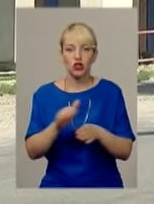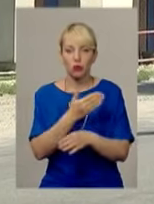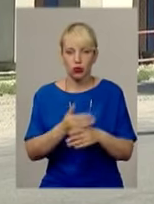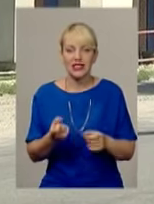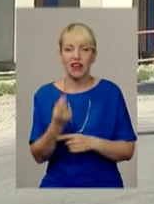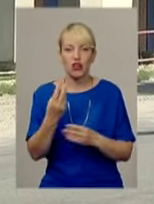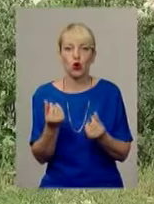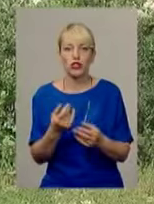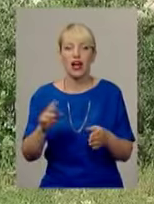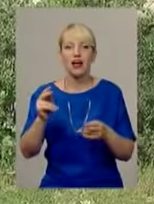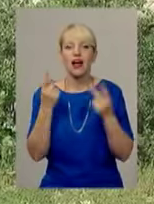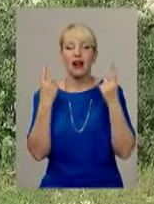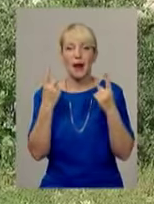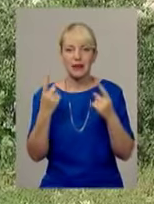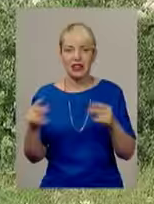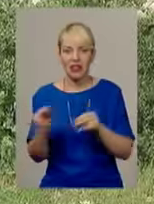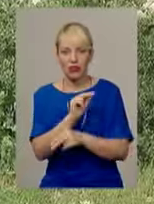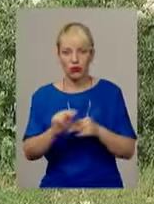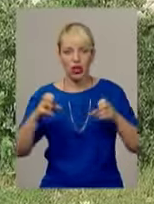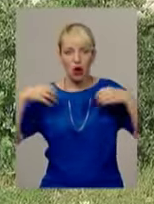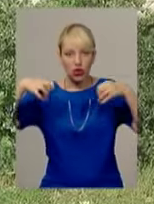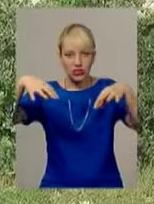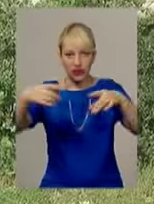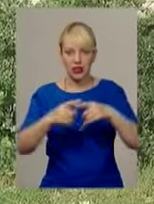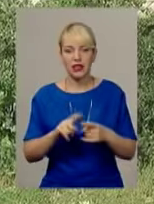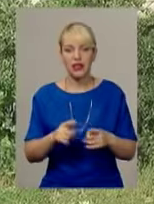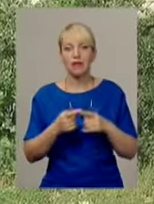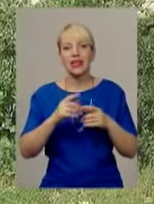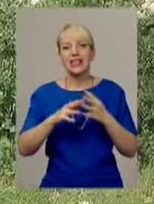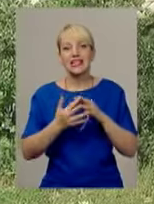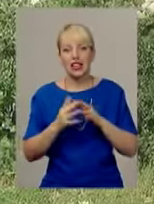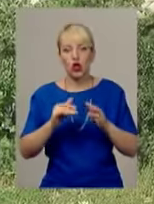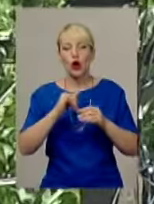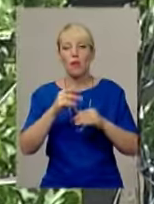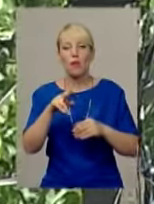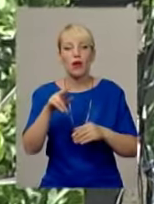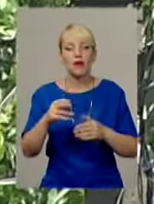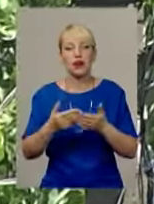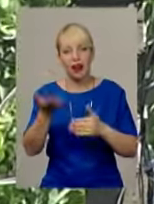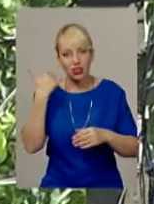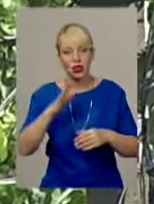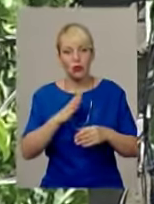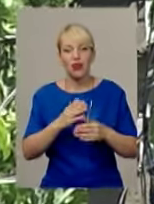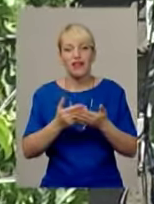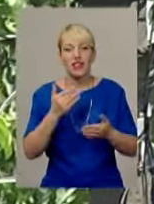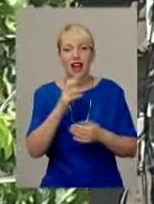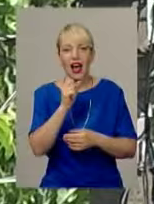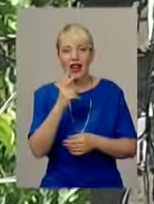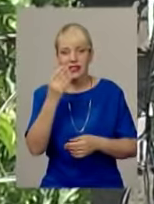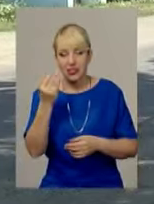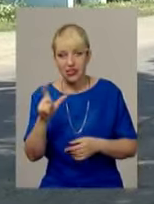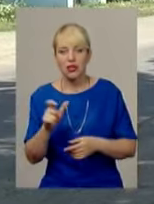на капітальний ремонт вуличного освітлення. Адже бюджет розвитку села лише по надходженнях від акцизу в 10 разів перевищив